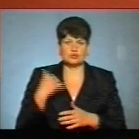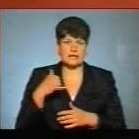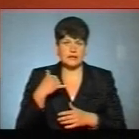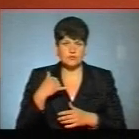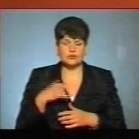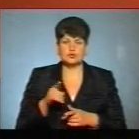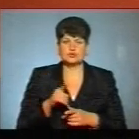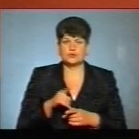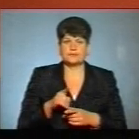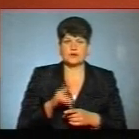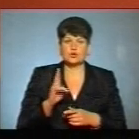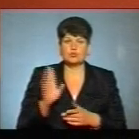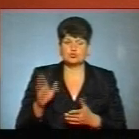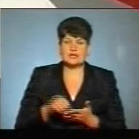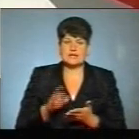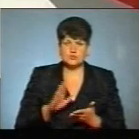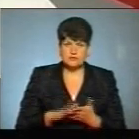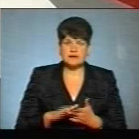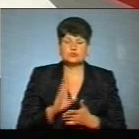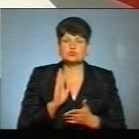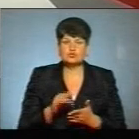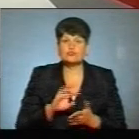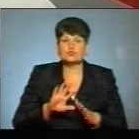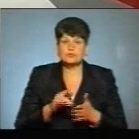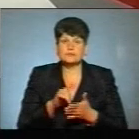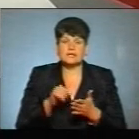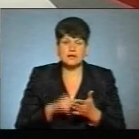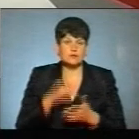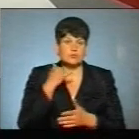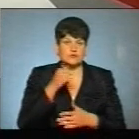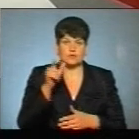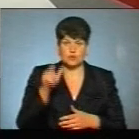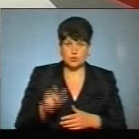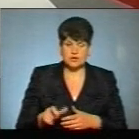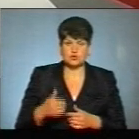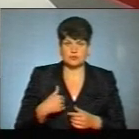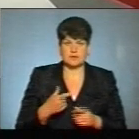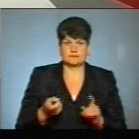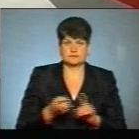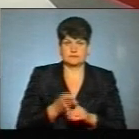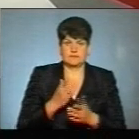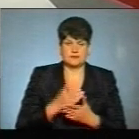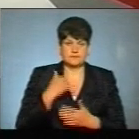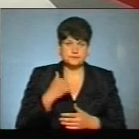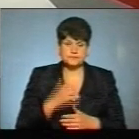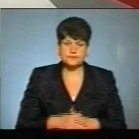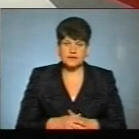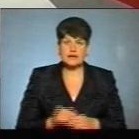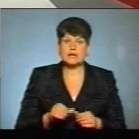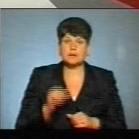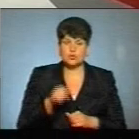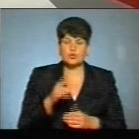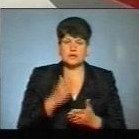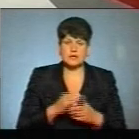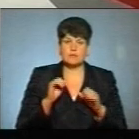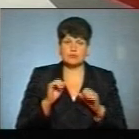щоб фахівець, коли буде реєструвати, якщо будуть питання, щоб він зателефонував цій людині і щоб ми тримали контакт. Ну, крім того, є можливість